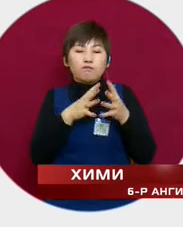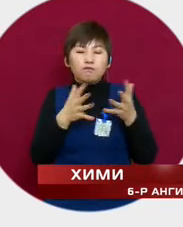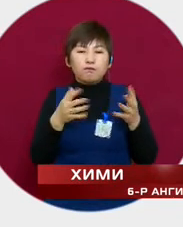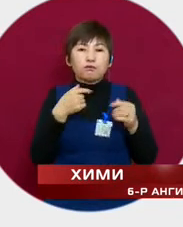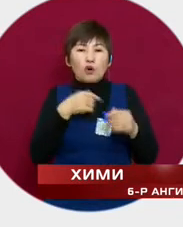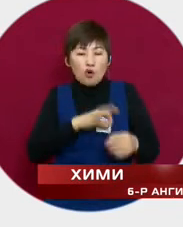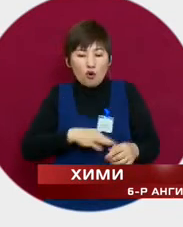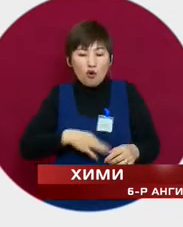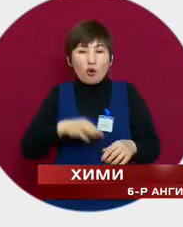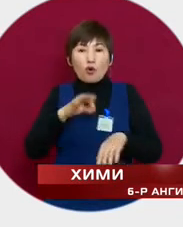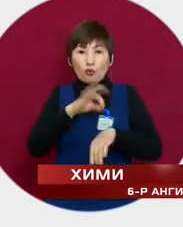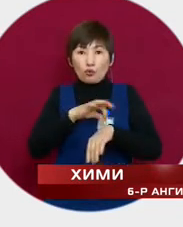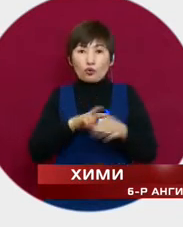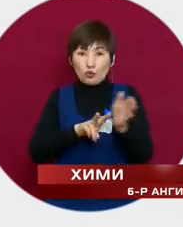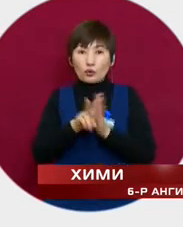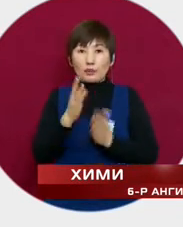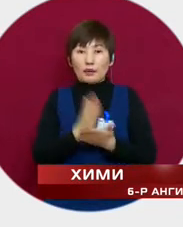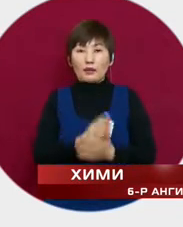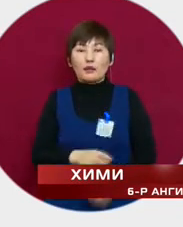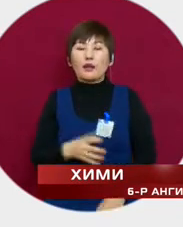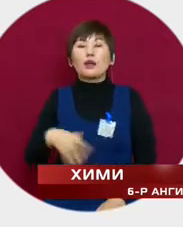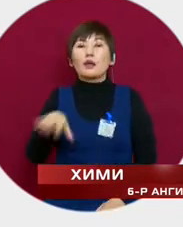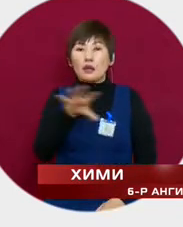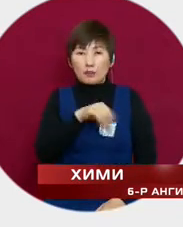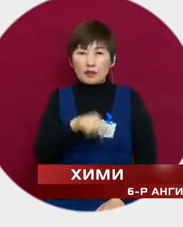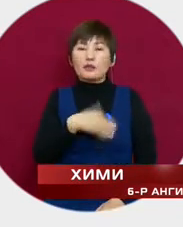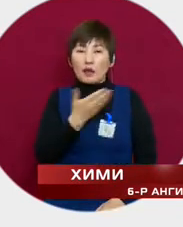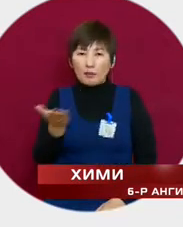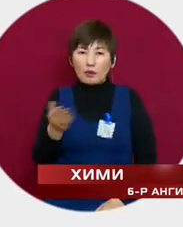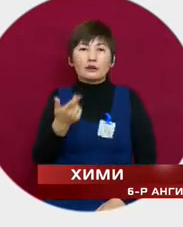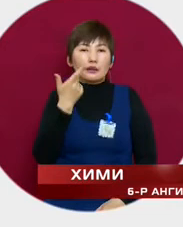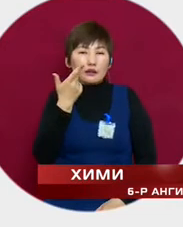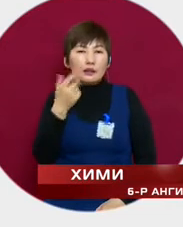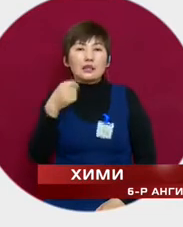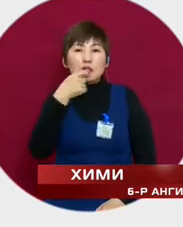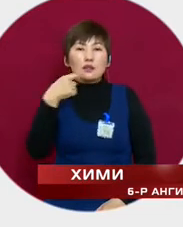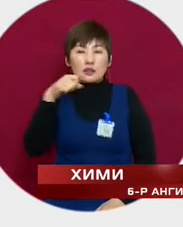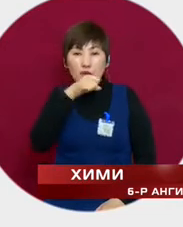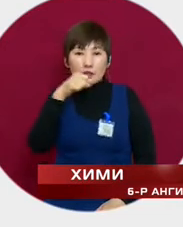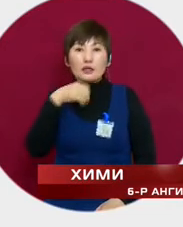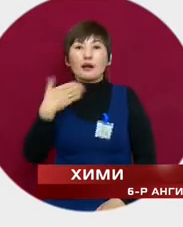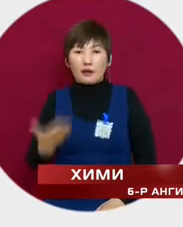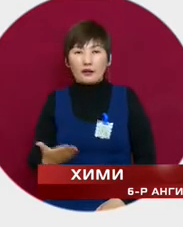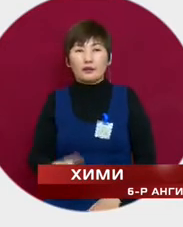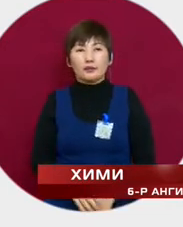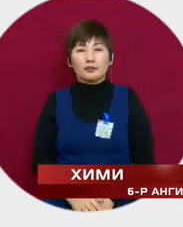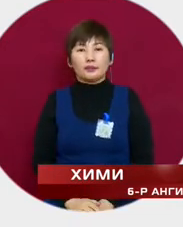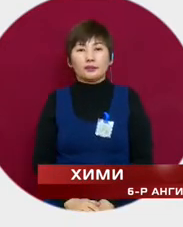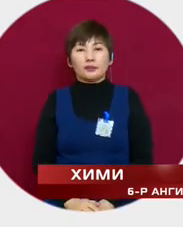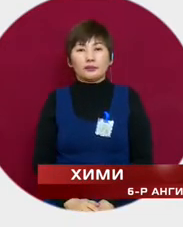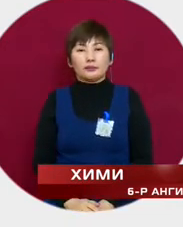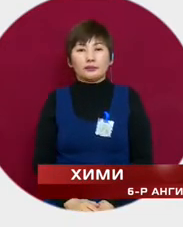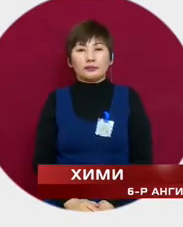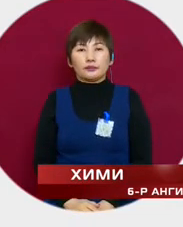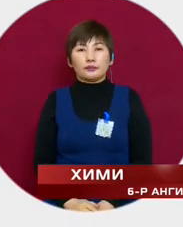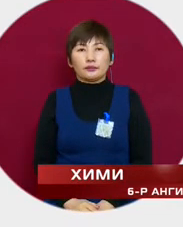дотор эрхтний өвчлөл үүсдэг. Иймээс та бүхэн тогтмол хугацаанд шүдээ угааж агараа.